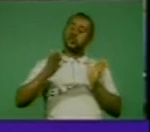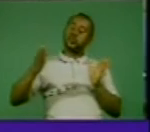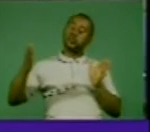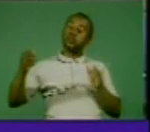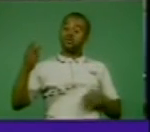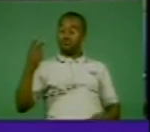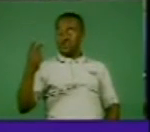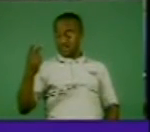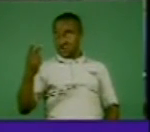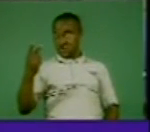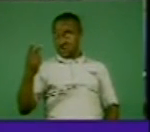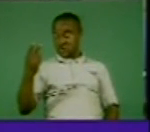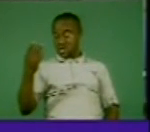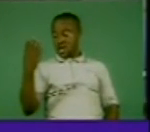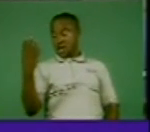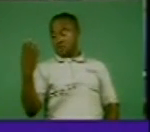242A.